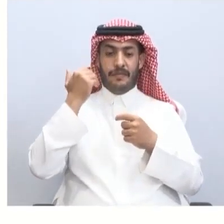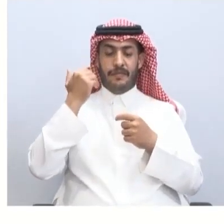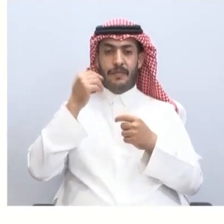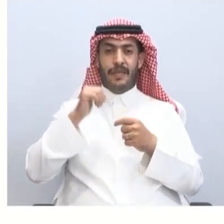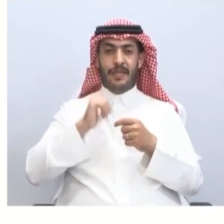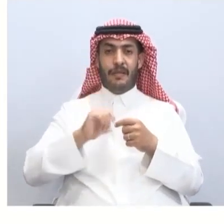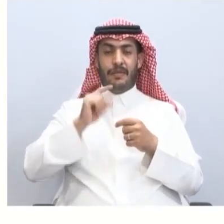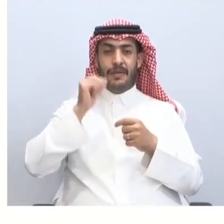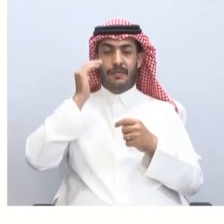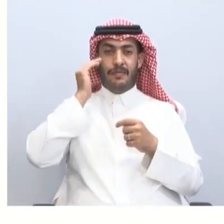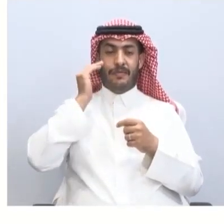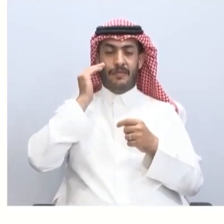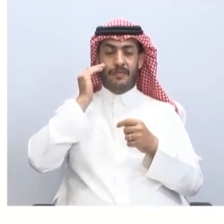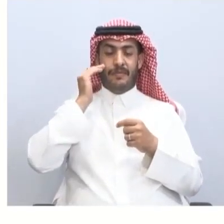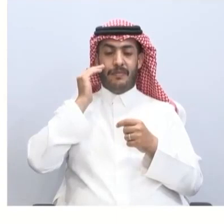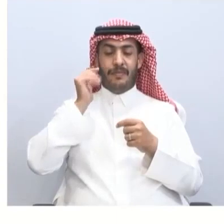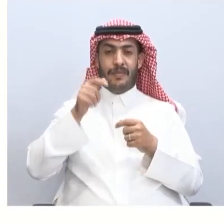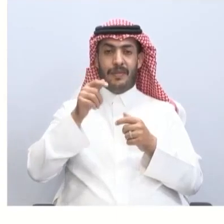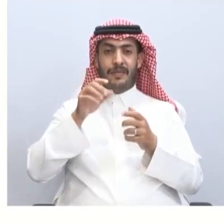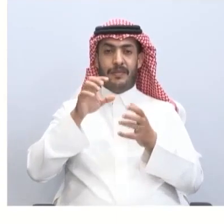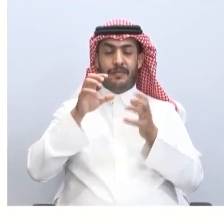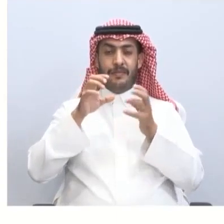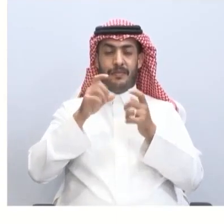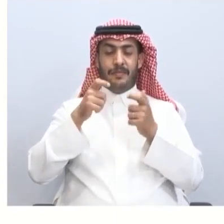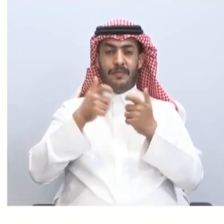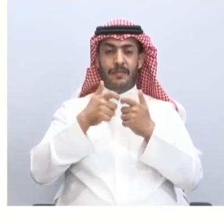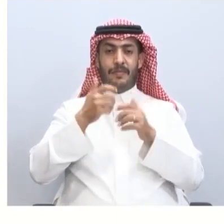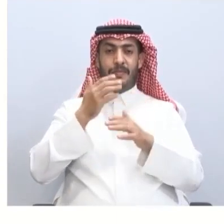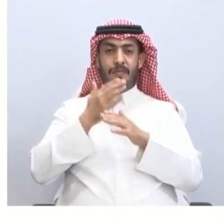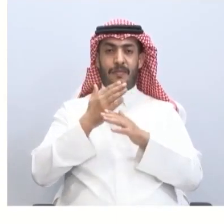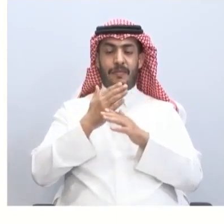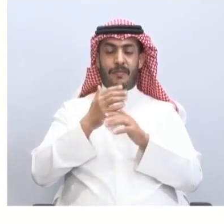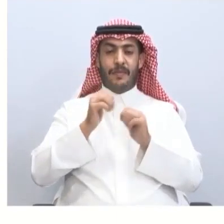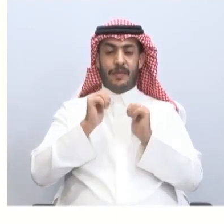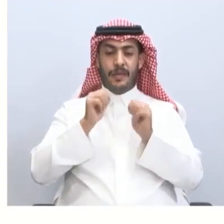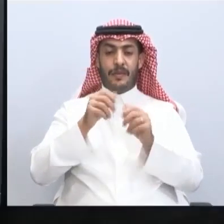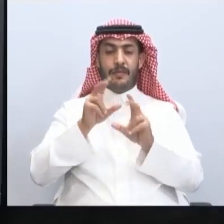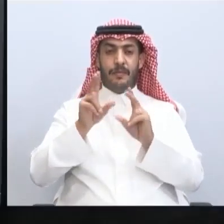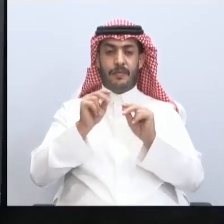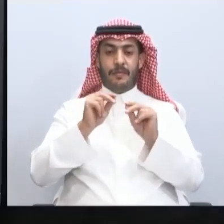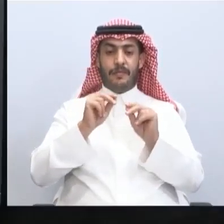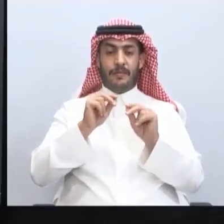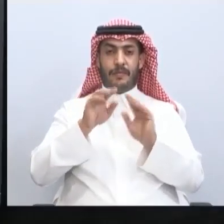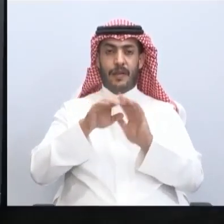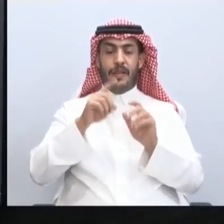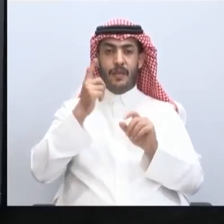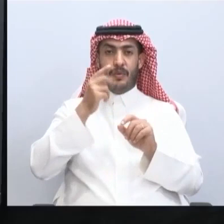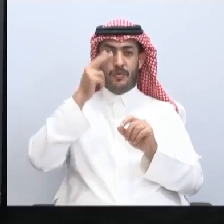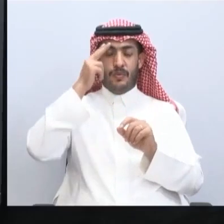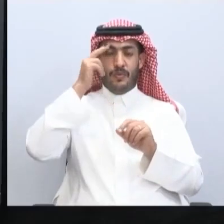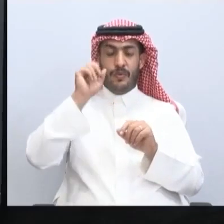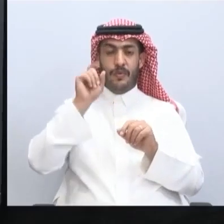ابنائي وبنات الطلاب ان هذه الاحداث ان دلت تدل على ماذا ان للدوله